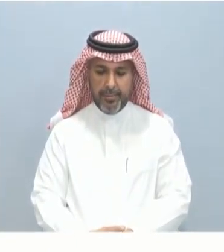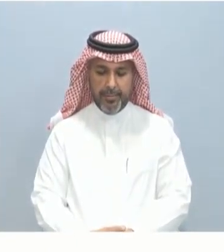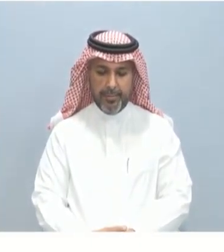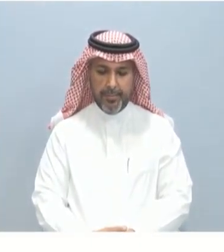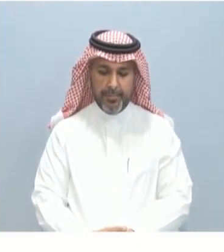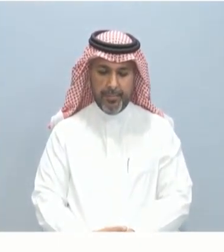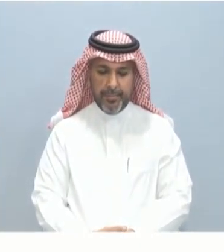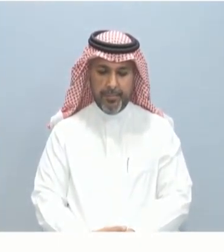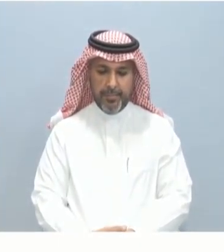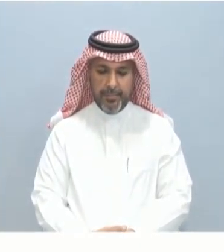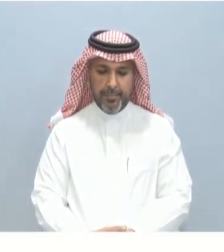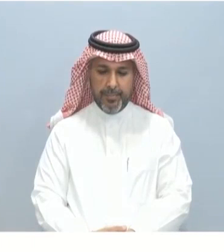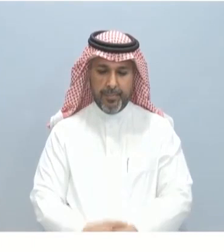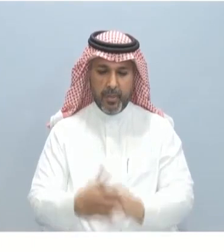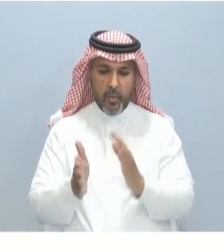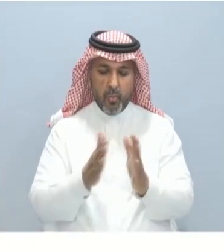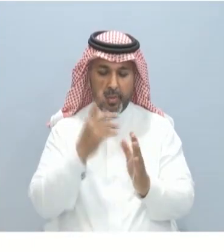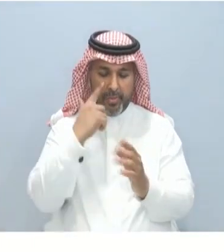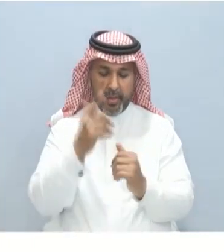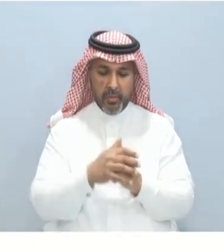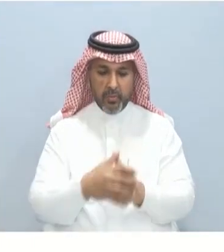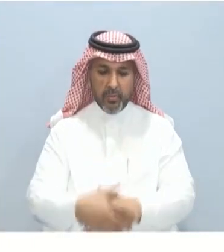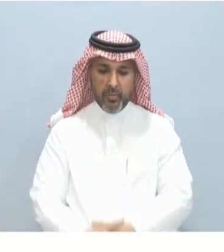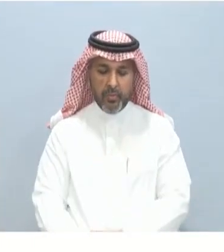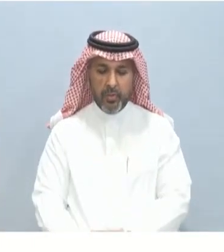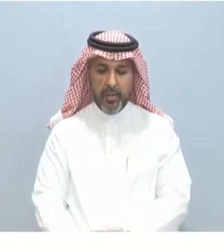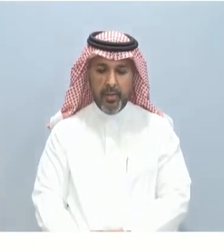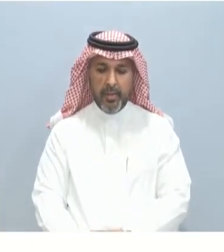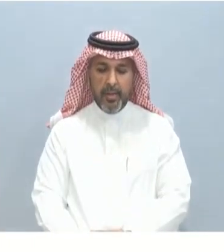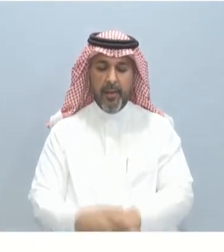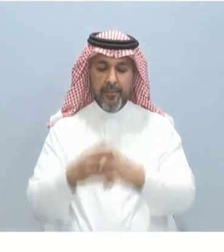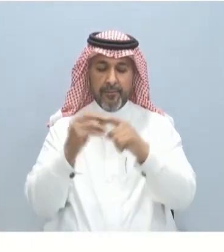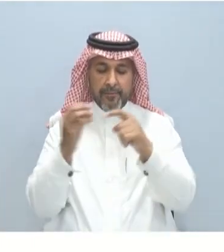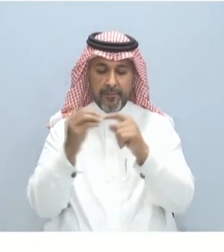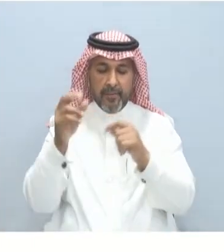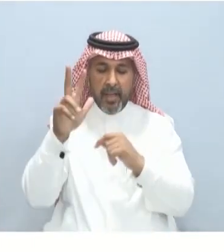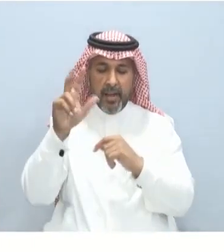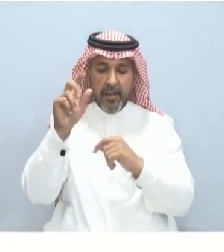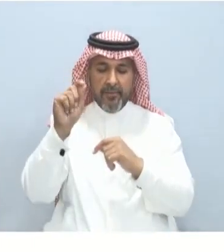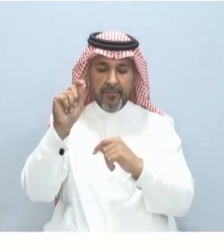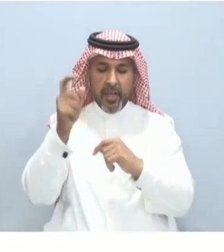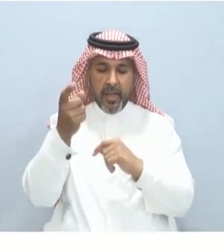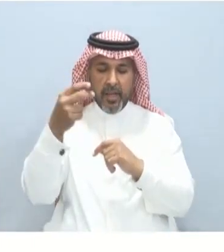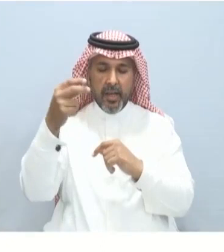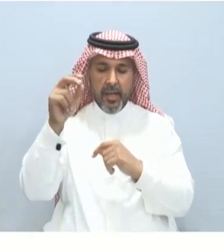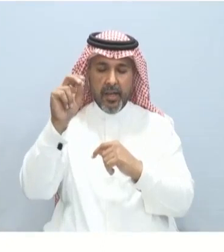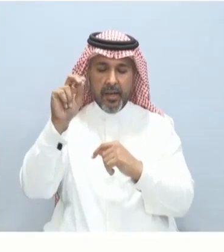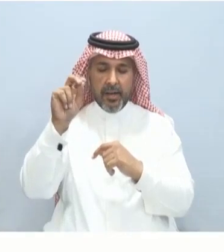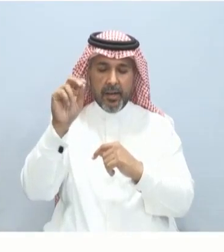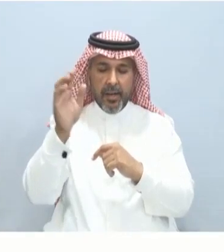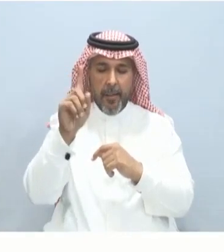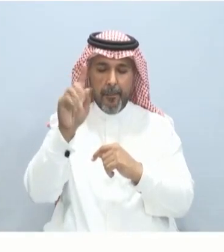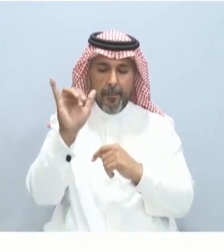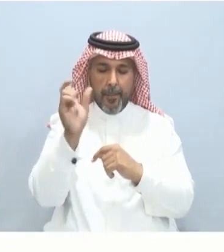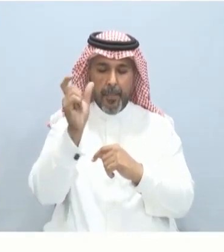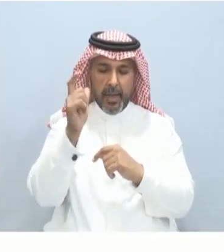اما بالنسبه للحاله الثانيه من الحالات الخاصه لضرب كثيرات الحدود مربع الفرق بين حدين